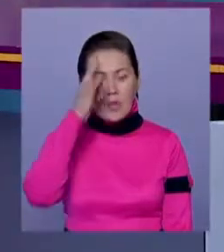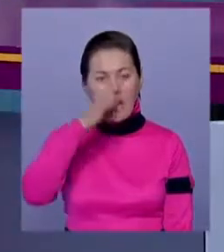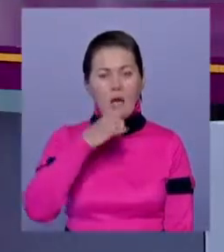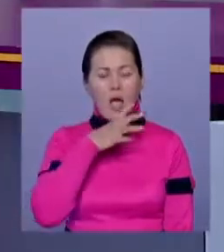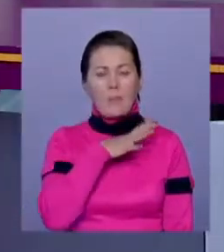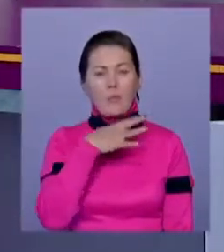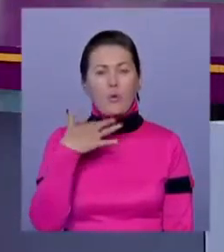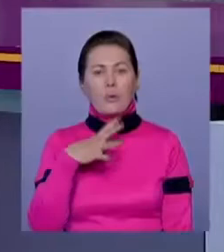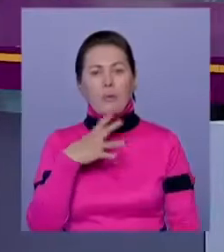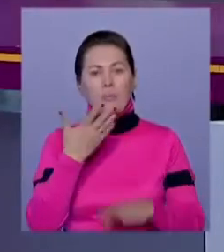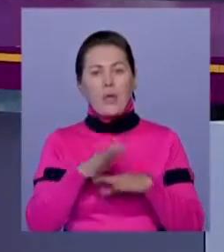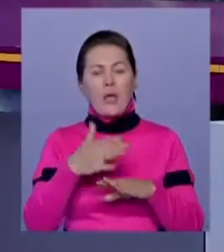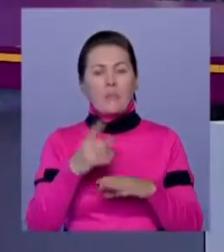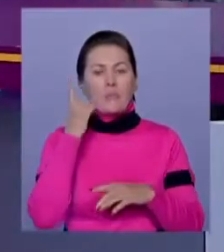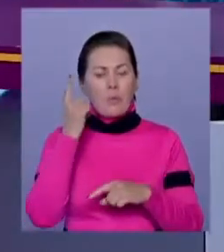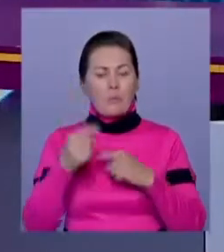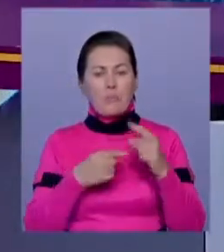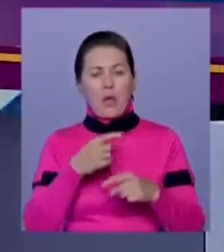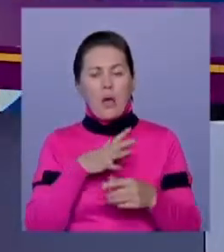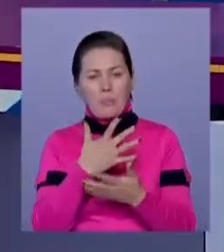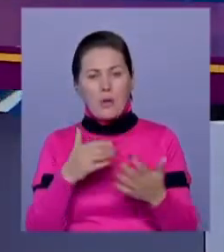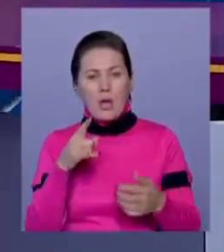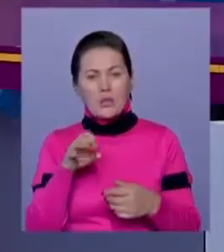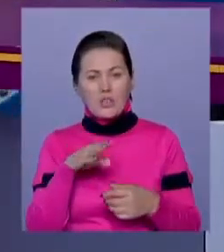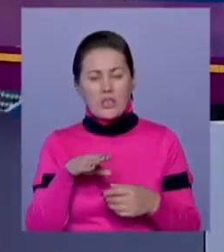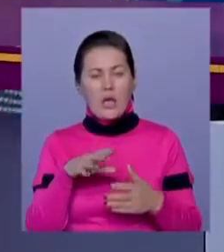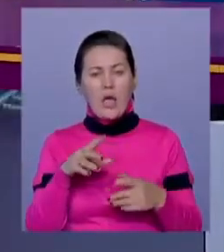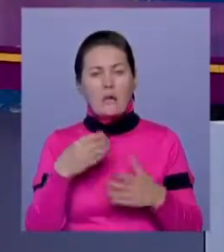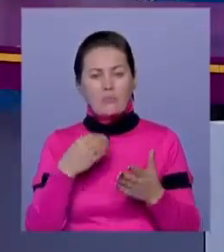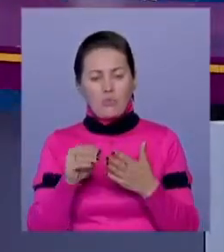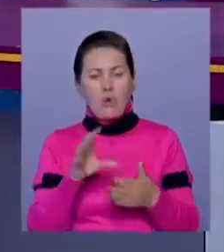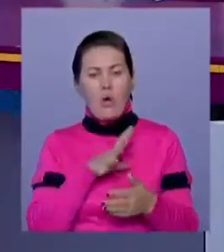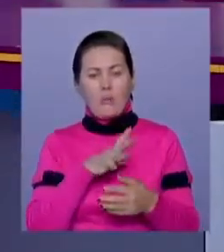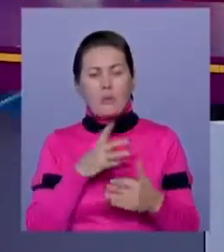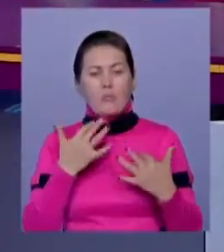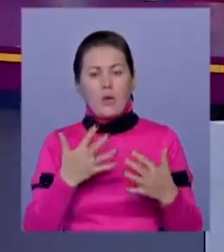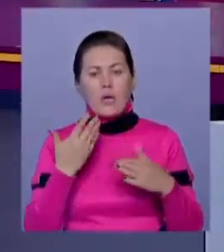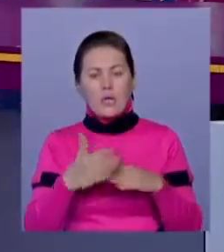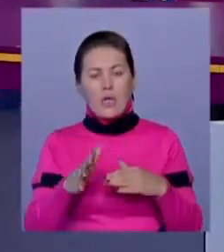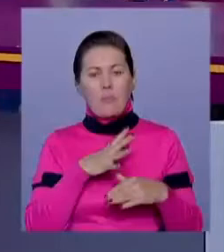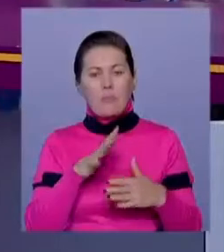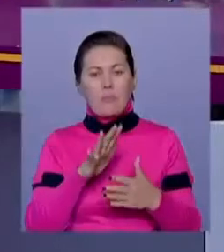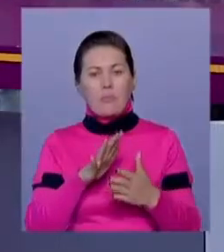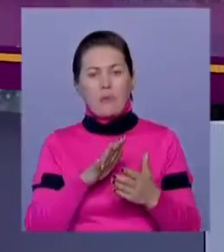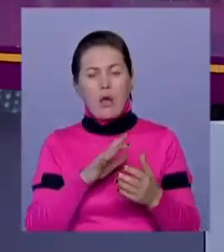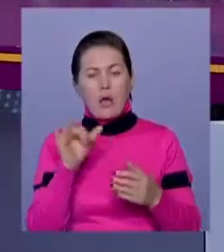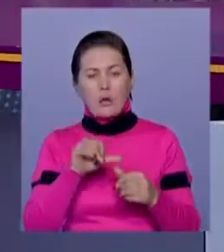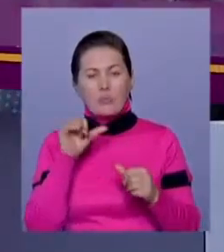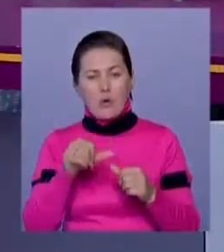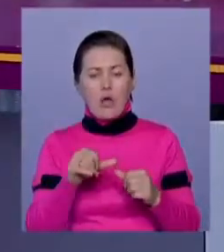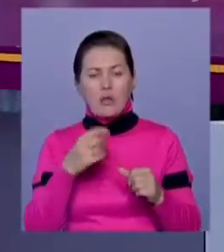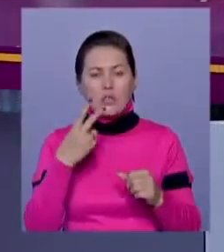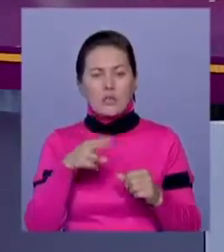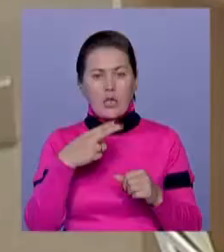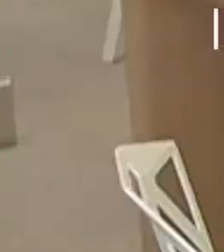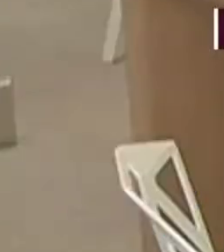Қазақстандықтардың көбісі несиені ұялы телефон мен түрлі гаджеттер сатып алу үшін алады. Тұтынушылық кредитке өтініш берушілер саны әсіресе